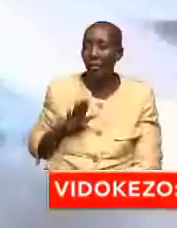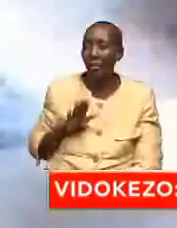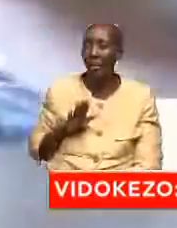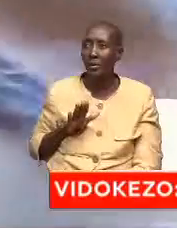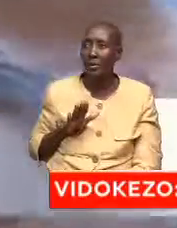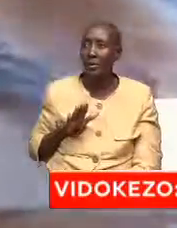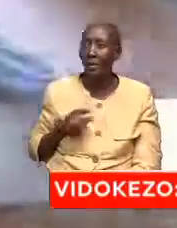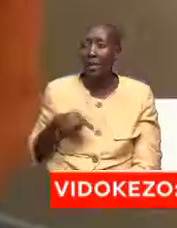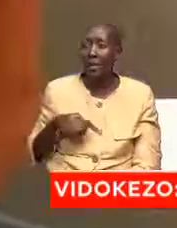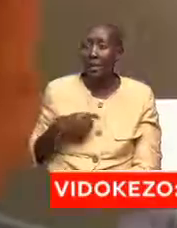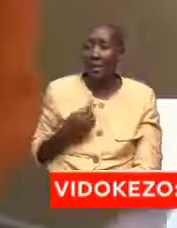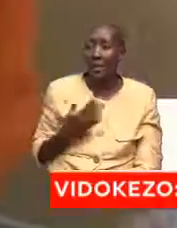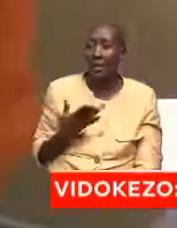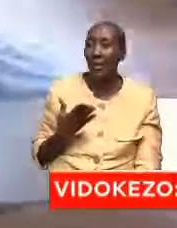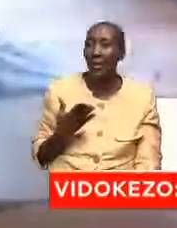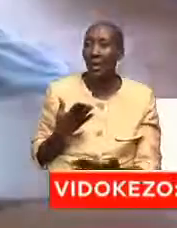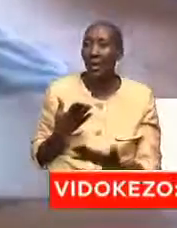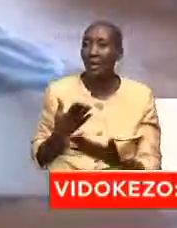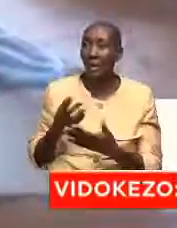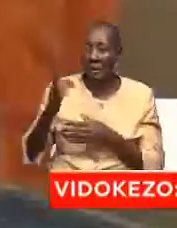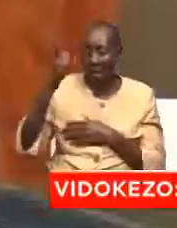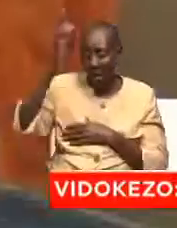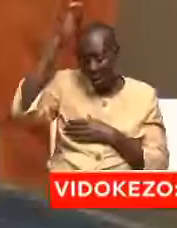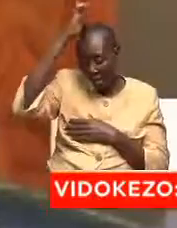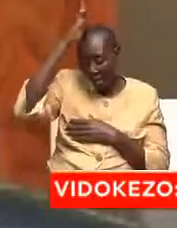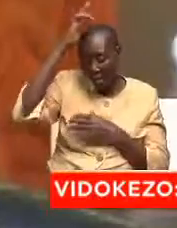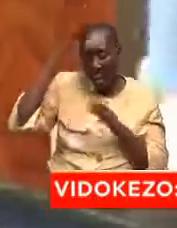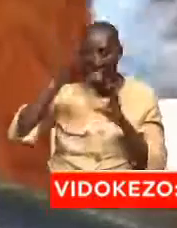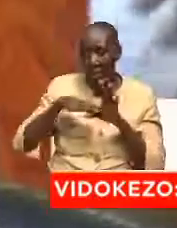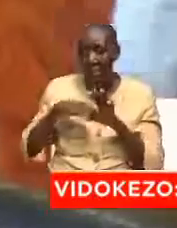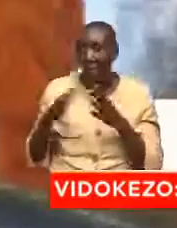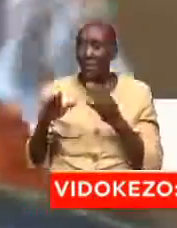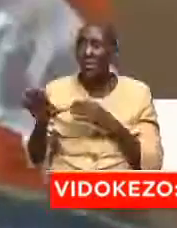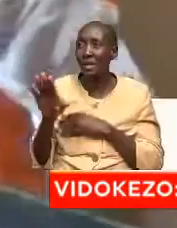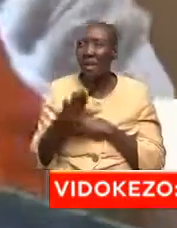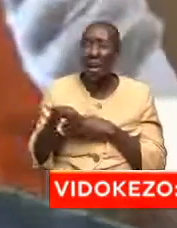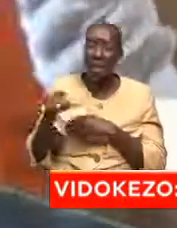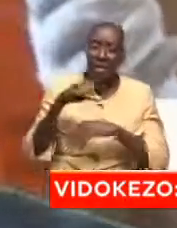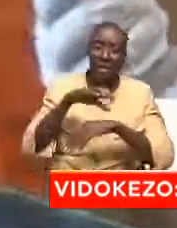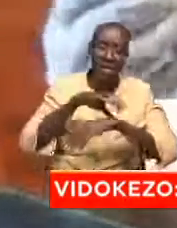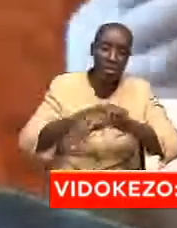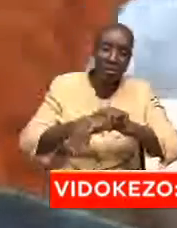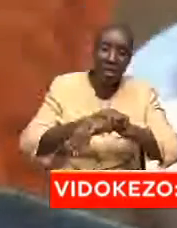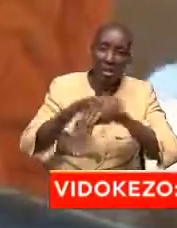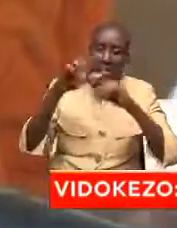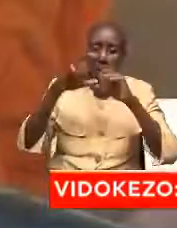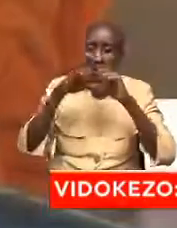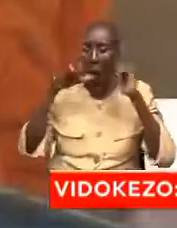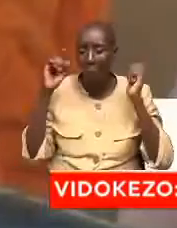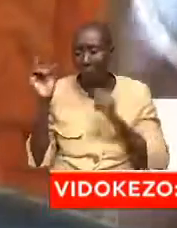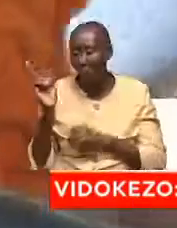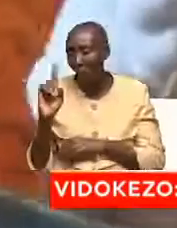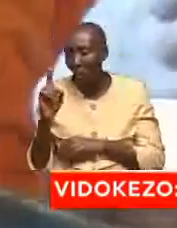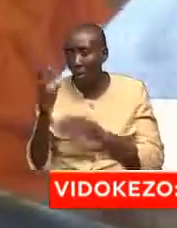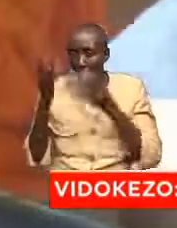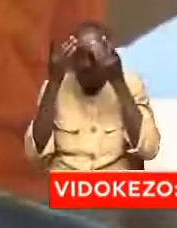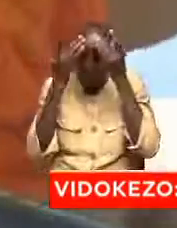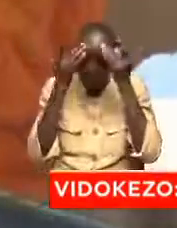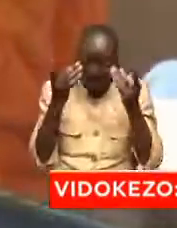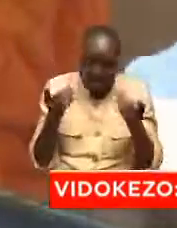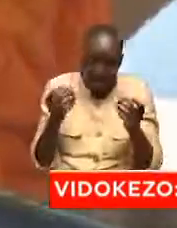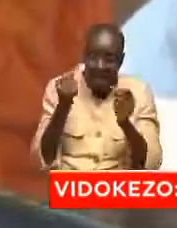kwa sababu wana kijiji wenzetu hawakuwa na mahali pa kupata masks, na tukaonelea tukuje pamoja